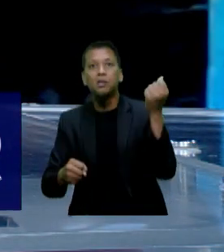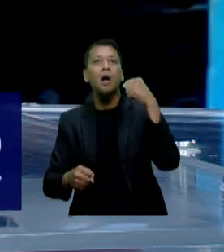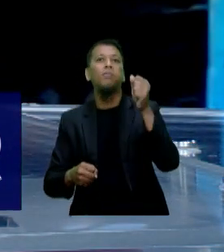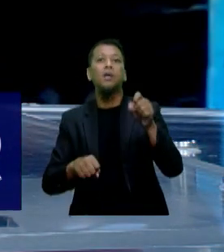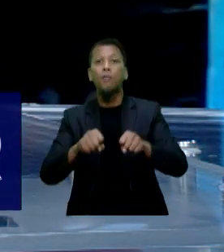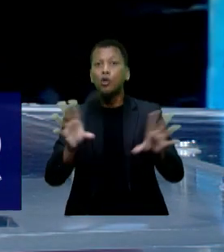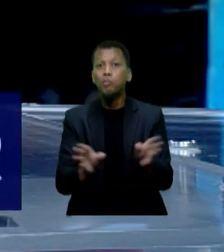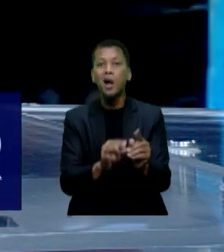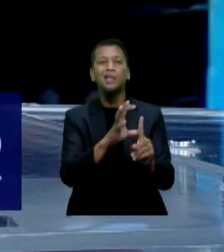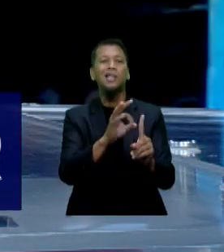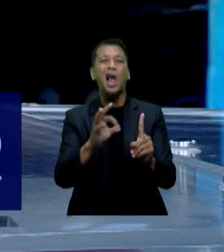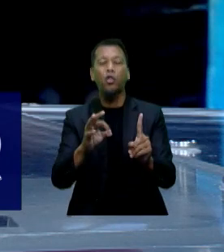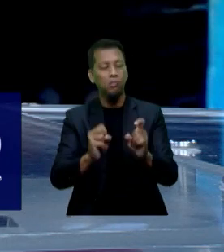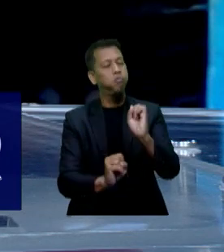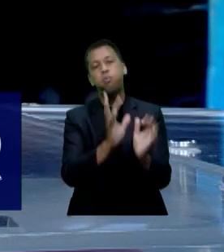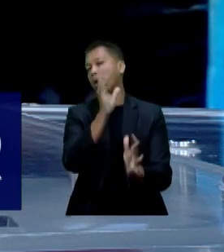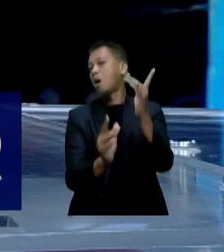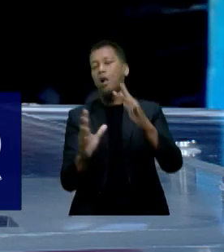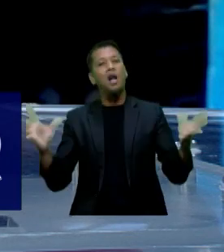100 sepeda motor hangus terbakar.